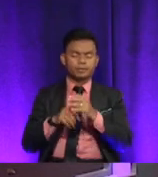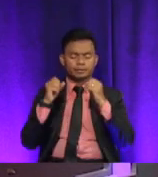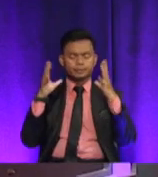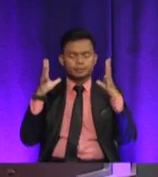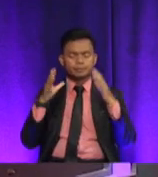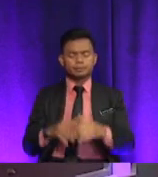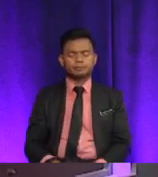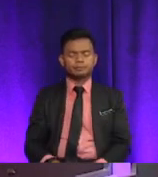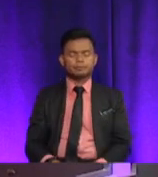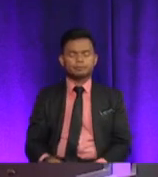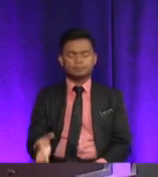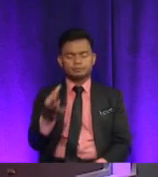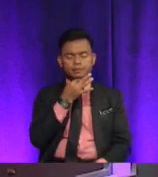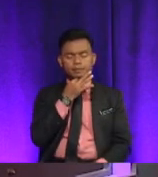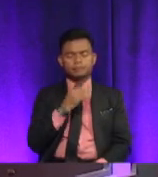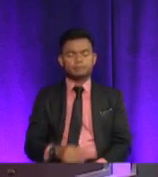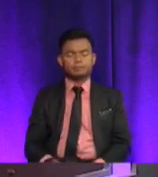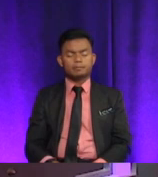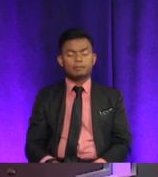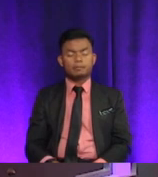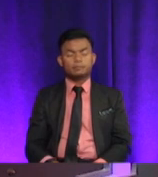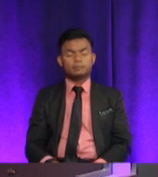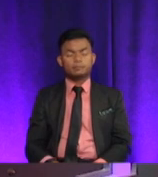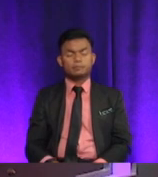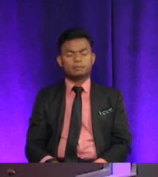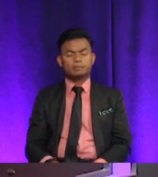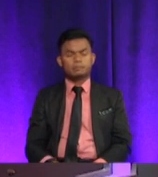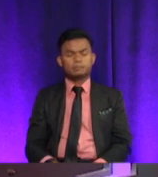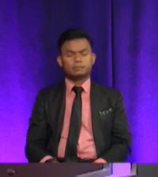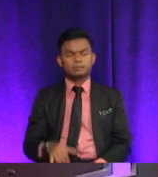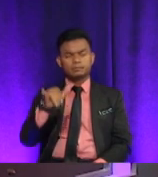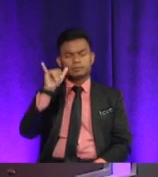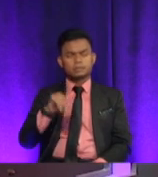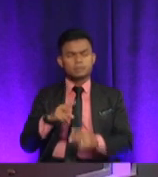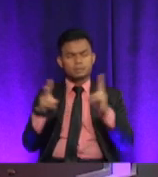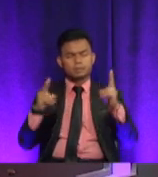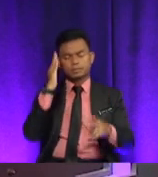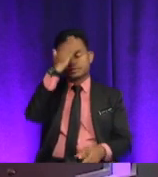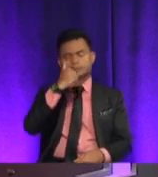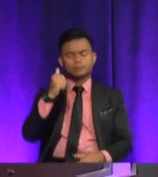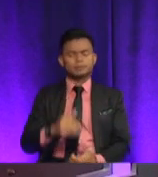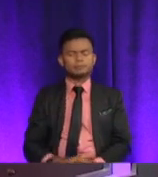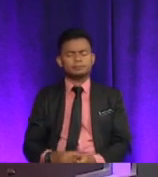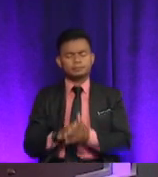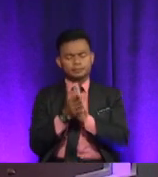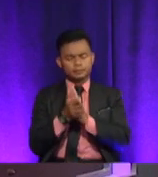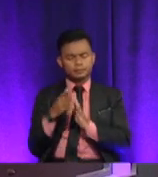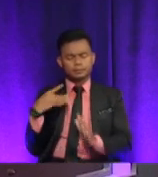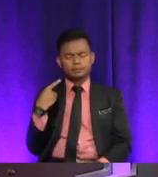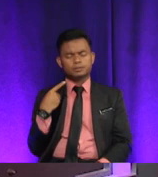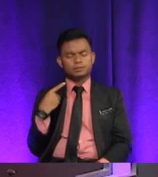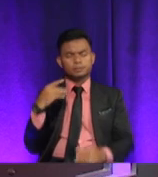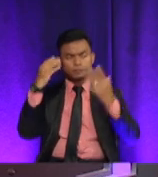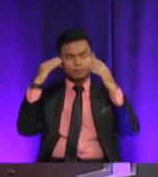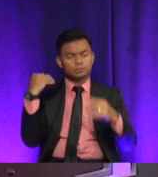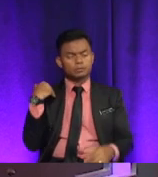kagum Oke kagum melihat sesuatu benda yang indah benda yang menarik benda yang cantik Oke jadi di sini juga ada yang menyediakan